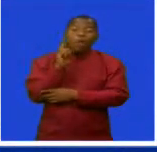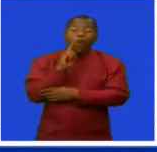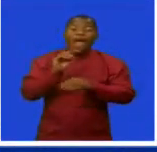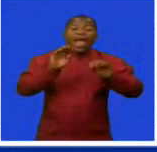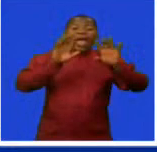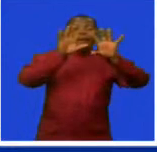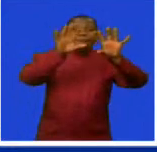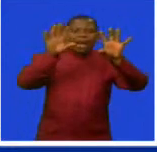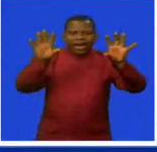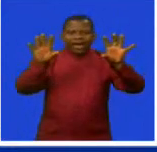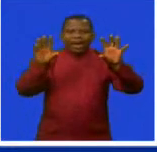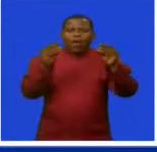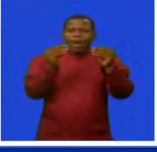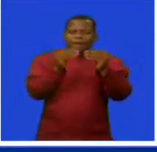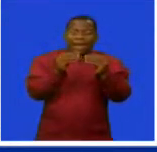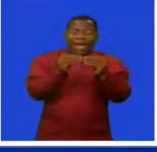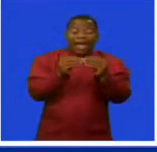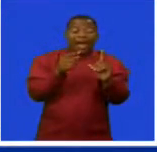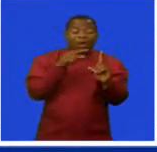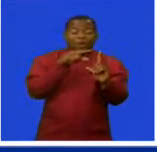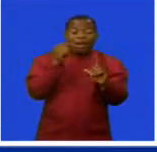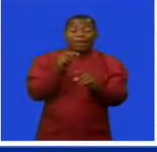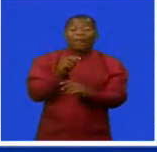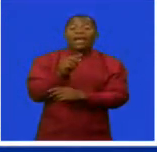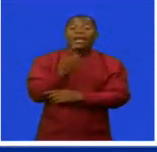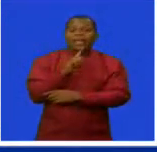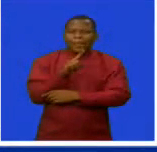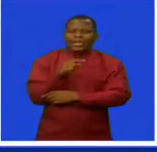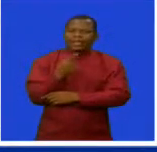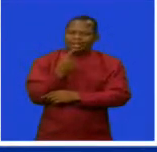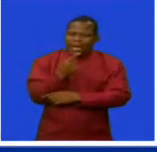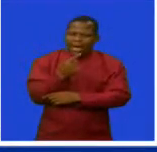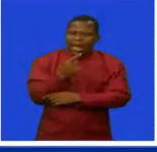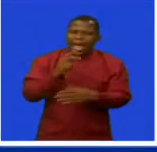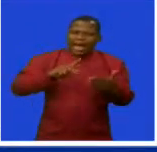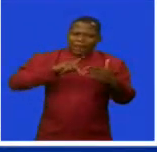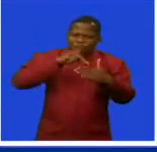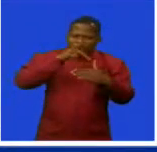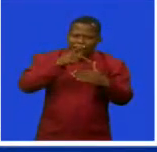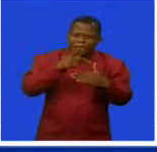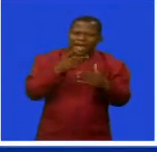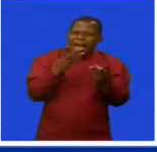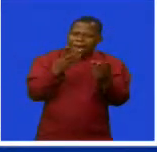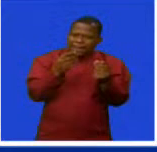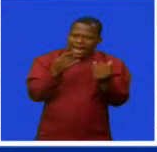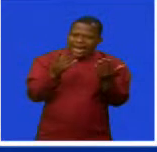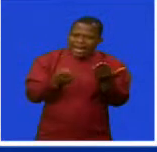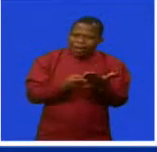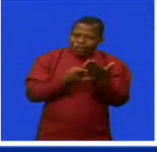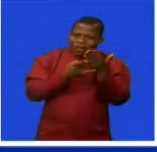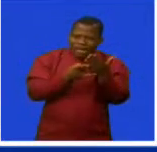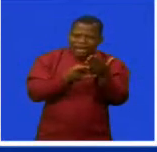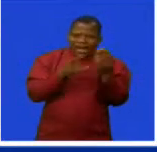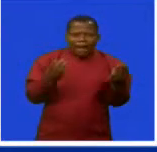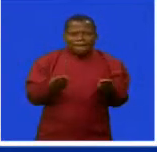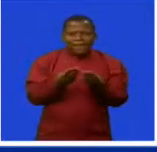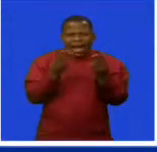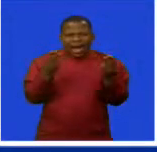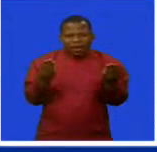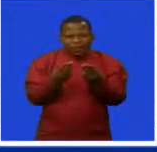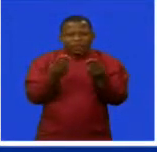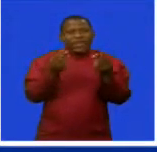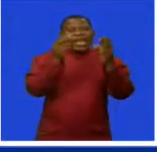veli dlamini uthi kulolu hlelo lwabo lokubuyisela esiveni luyayifaka indzaba yekusita abantu labadzala